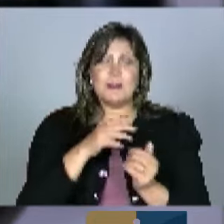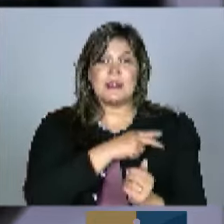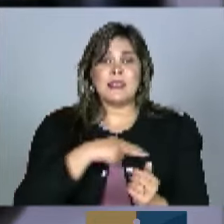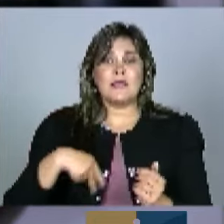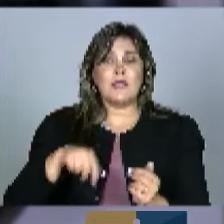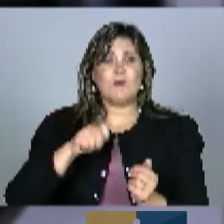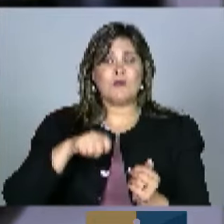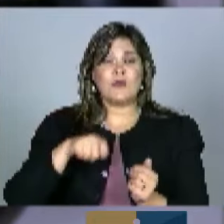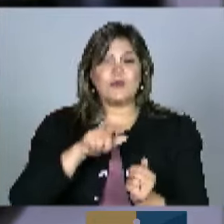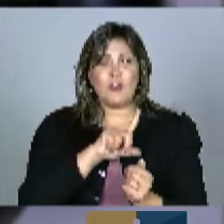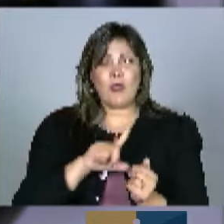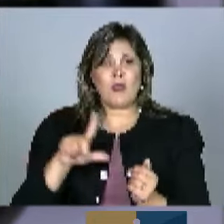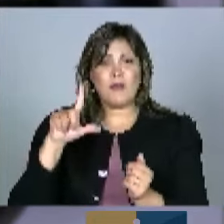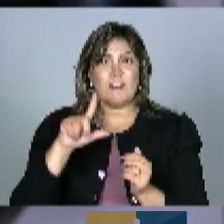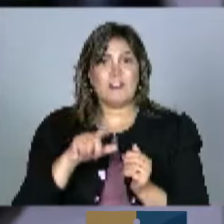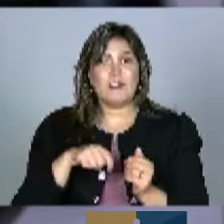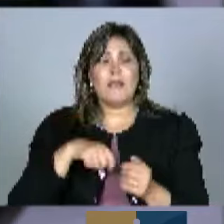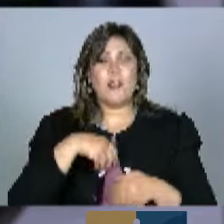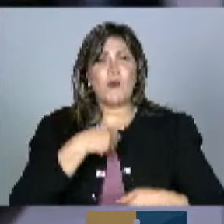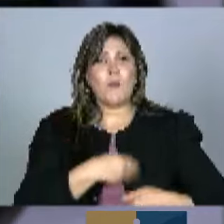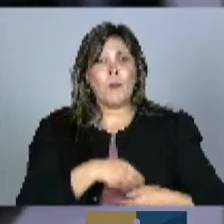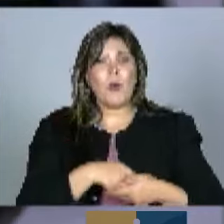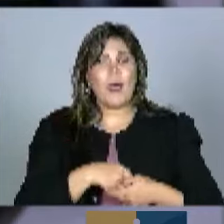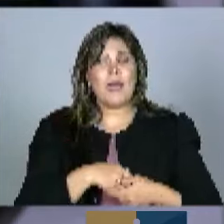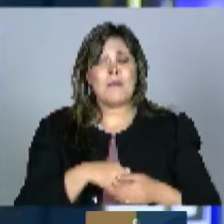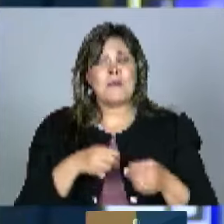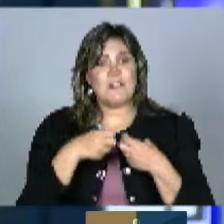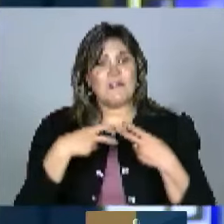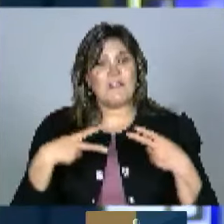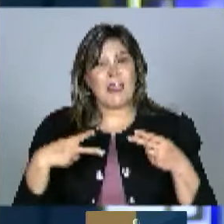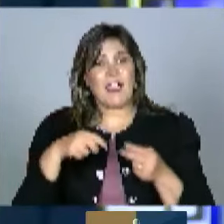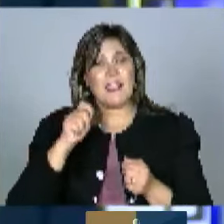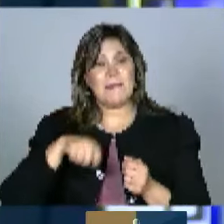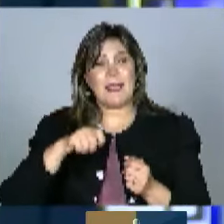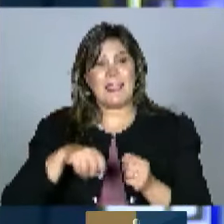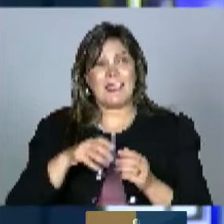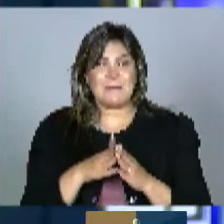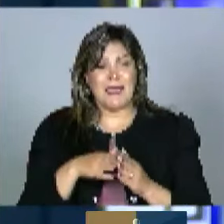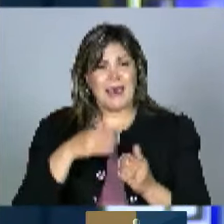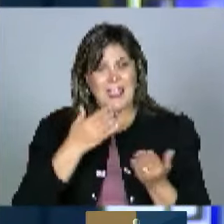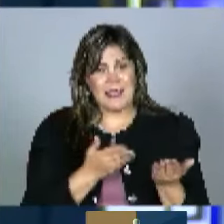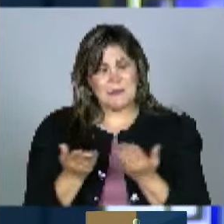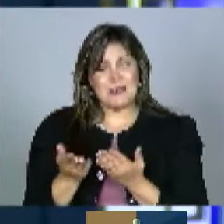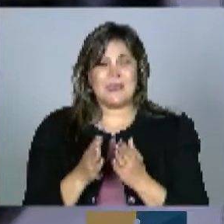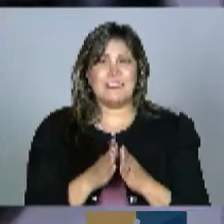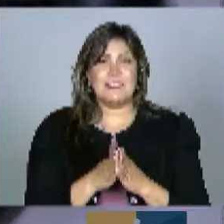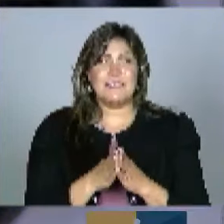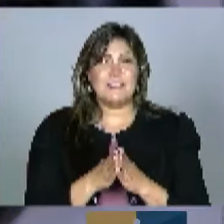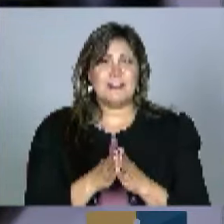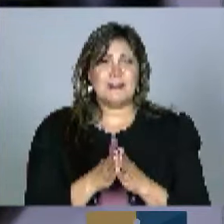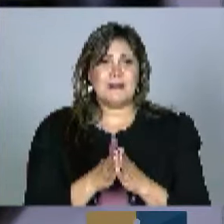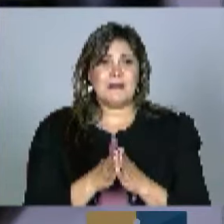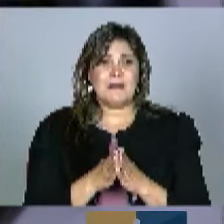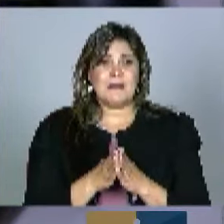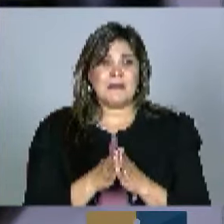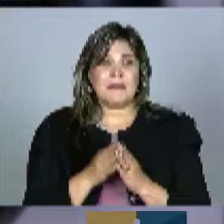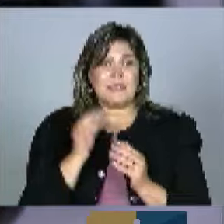المستشار يسري مكاري المحامي بالناقد والدستوريه الع برحب بحضرتك فندم اهلا وسهلا يا فندم سياده المستشار يعني القضاء